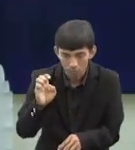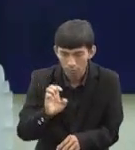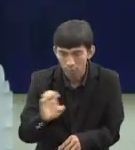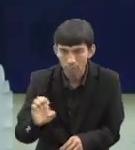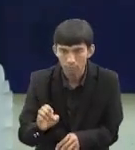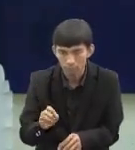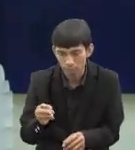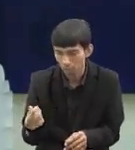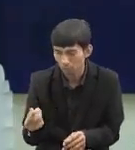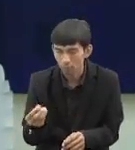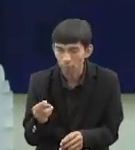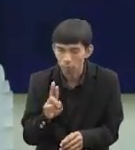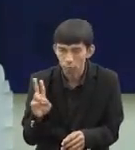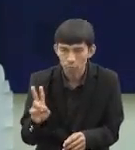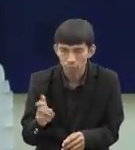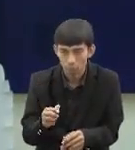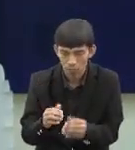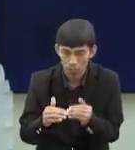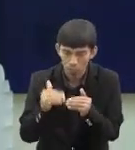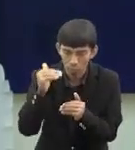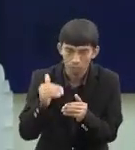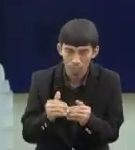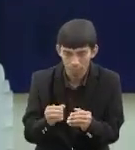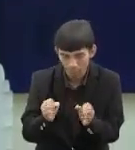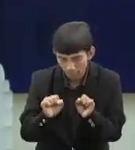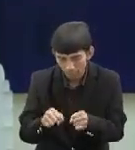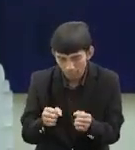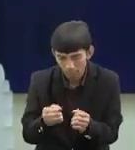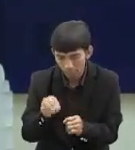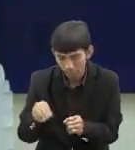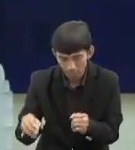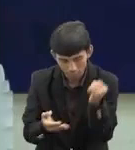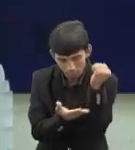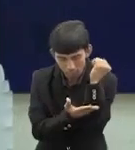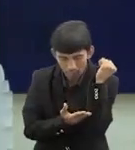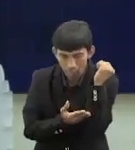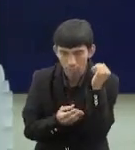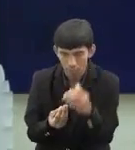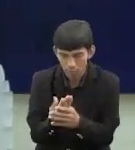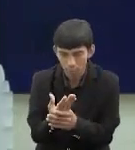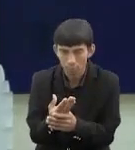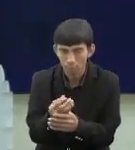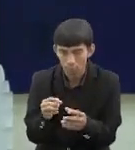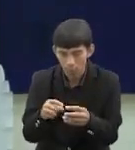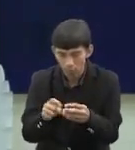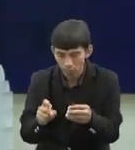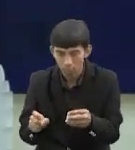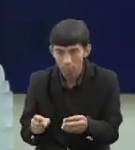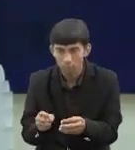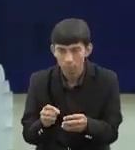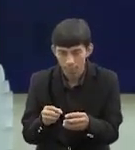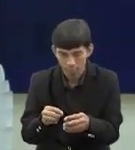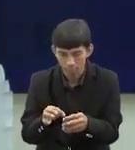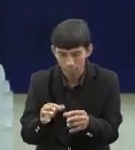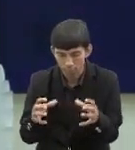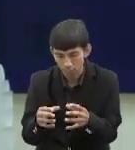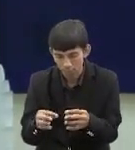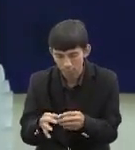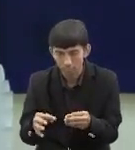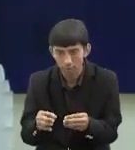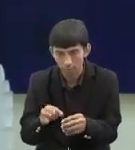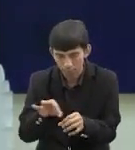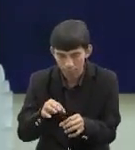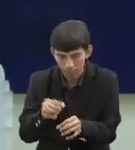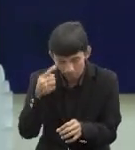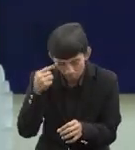chìa miền chi chít cấp bùa. Ách đâm cao su bàn đụt lóa, sao mau tụ đến tay cả khỏe. Xâm rạp